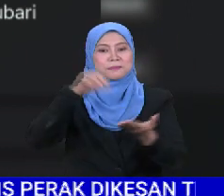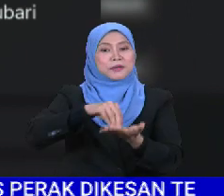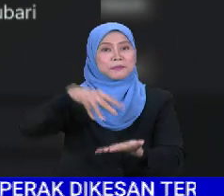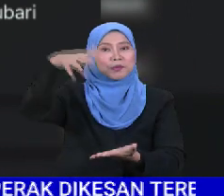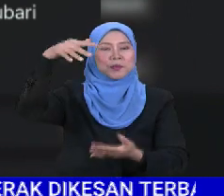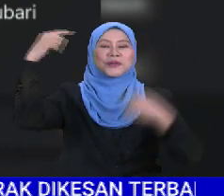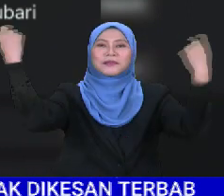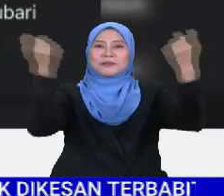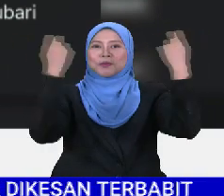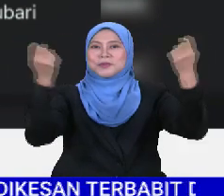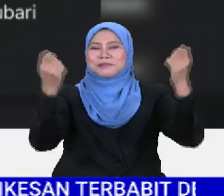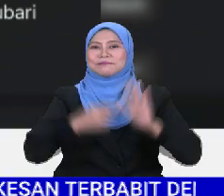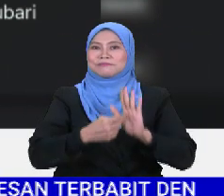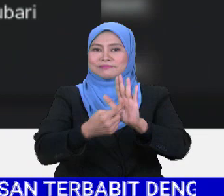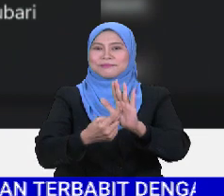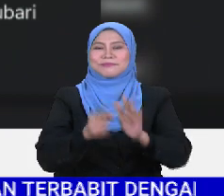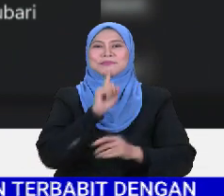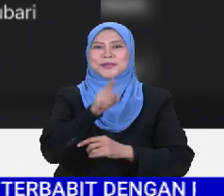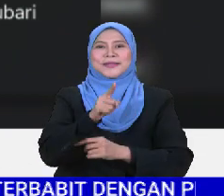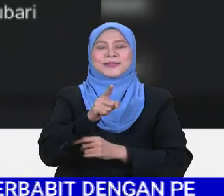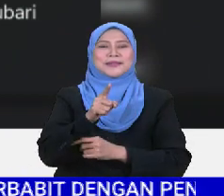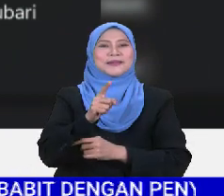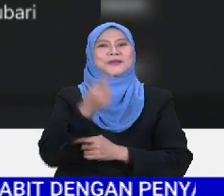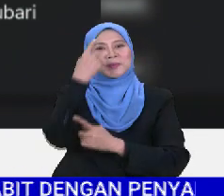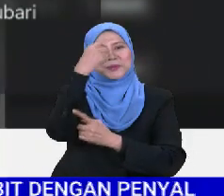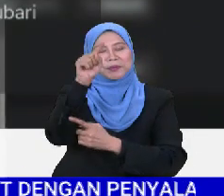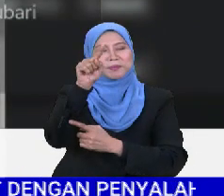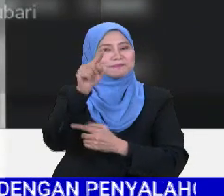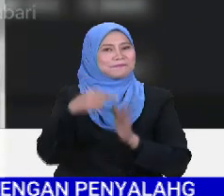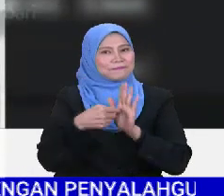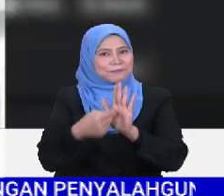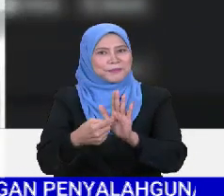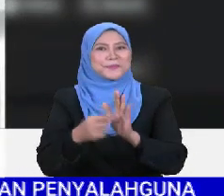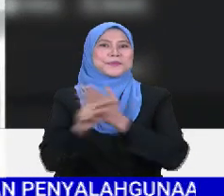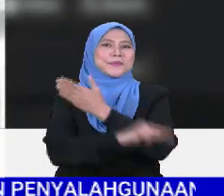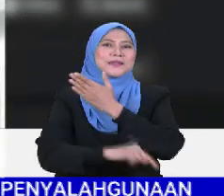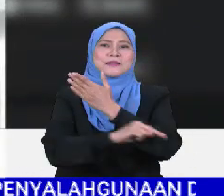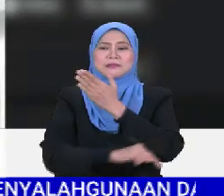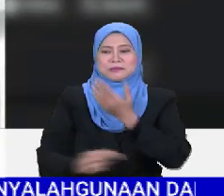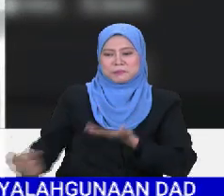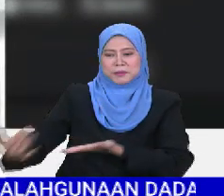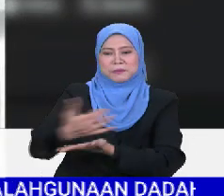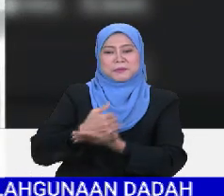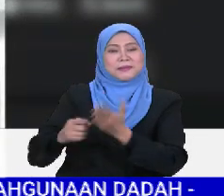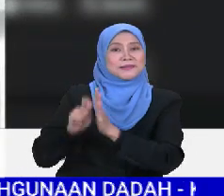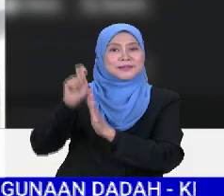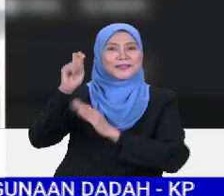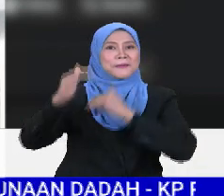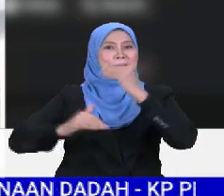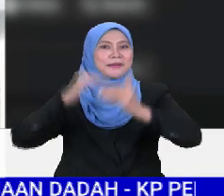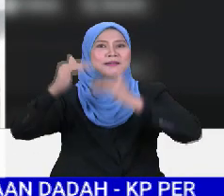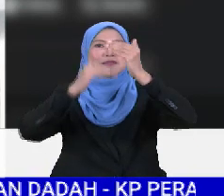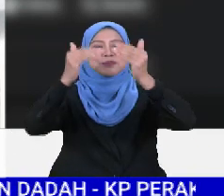tahun ini adalah cerminan terbaik aspirasi yang ingin digarap menuju negeri berpendapatan tinggi dan maju